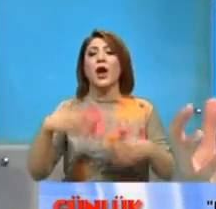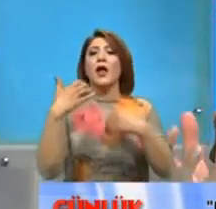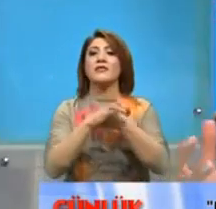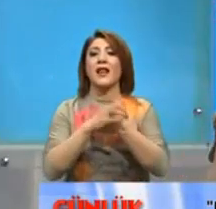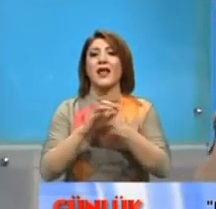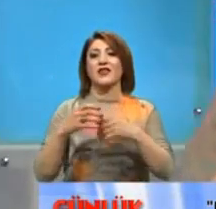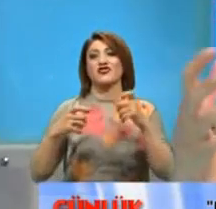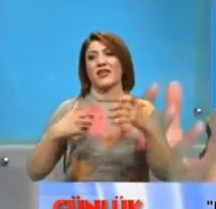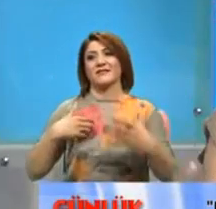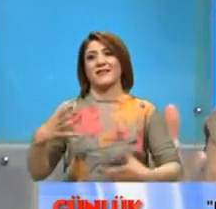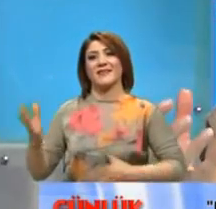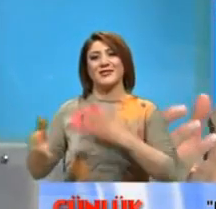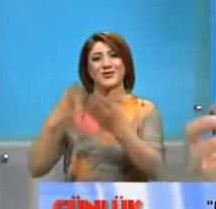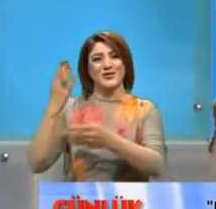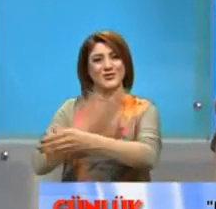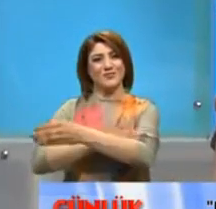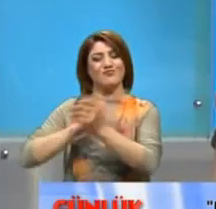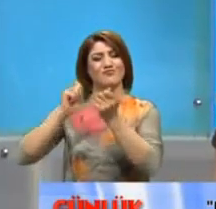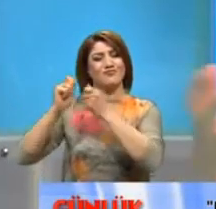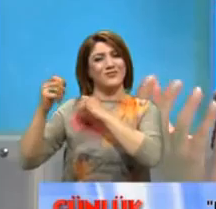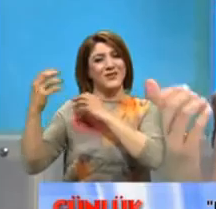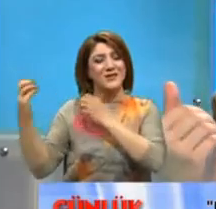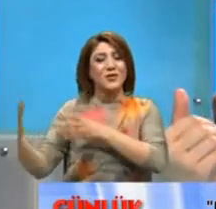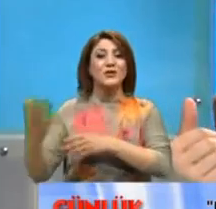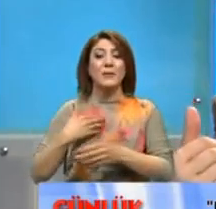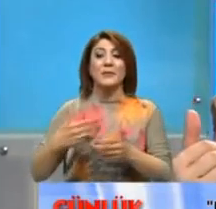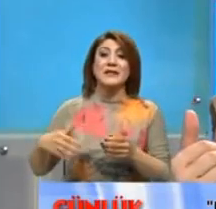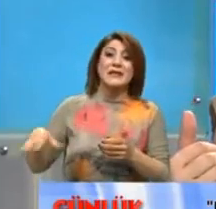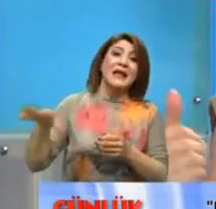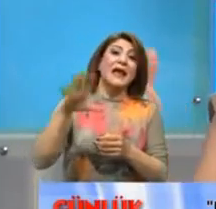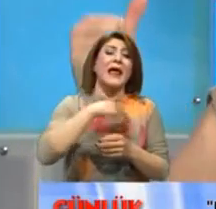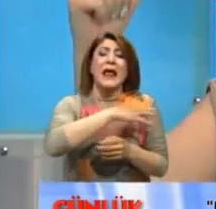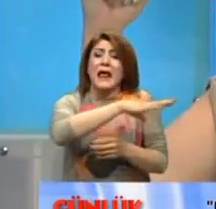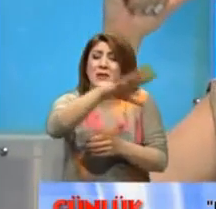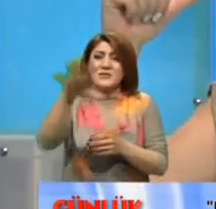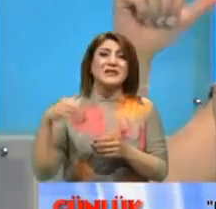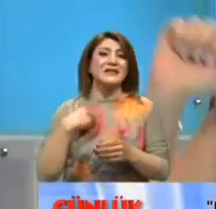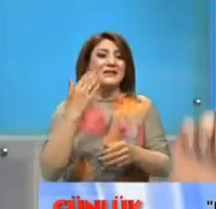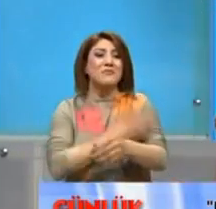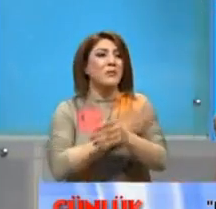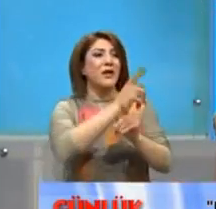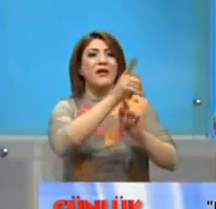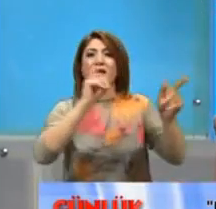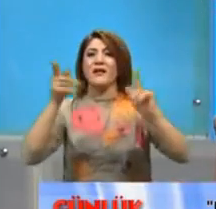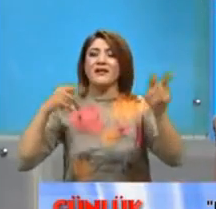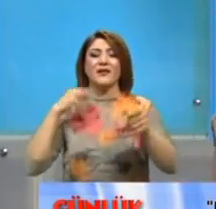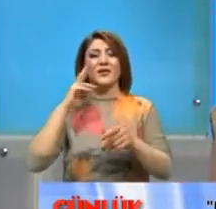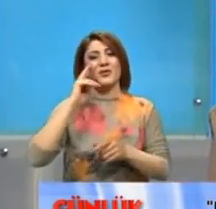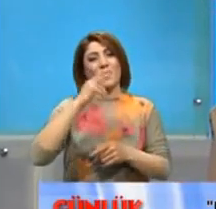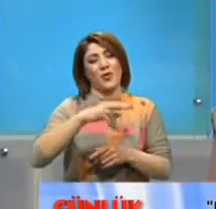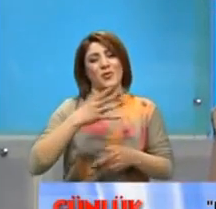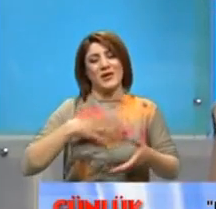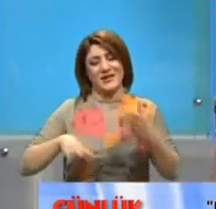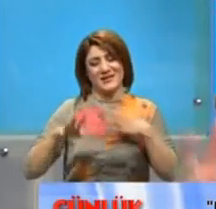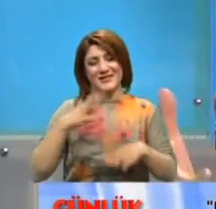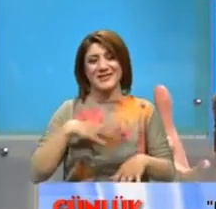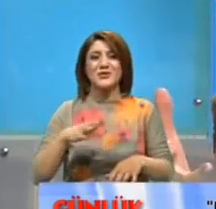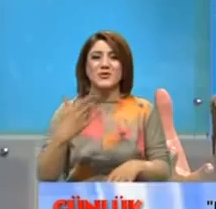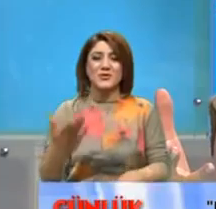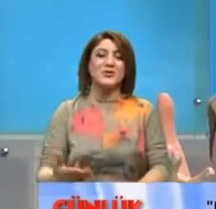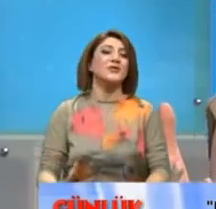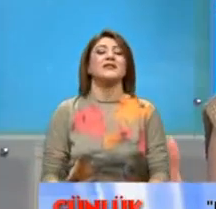cennet zaten cennete iyice dönüşmüş ama biz bunu her ilde rica ediyoruz. Yani bizde hala kapılar pencereler kırılabiliyor çünkü. Şöyle